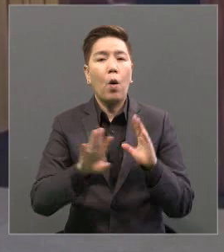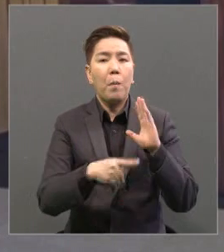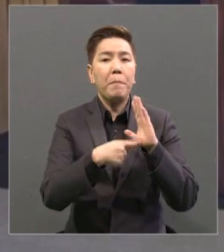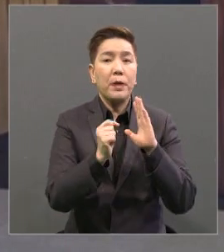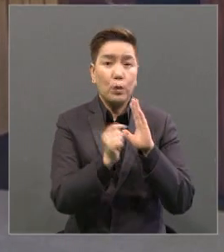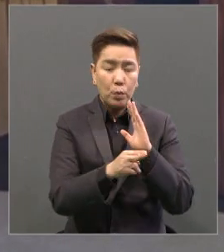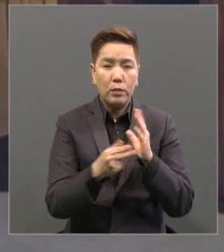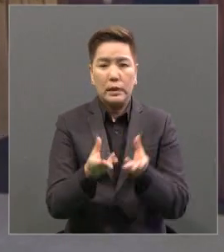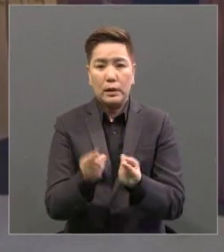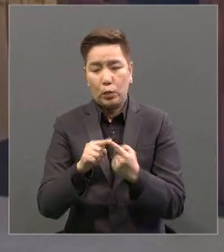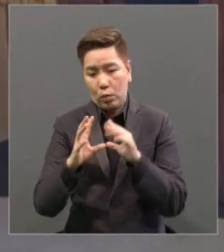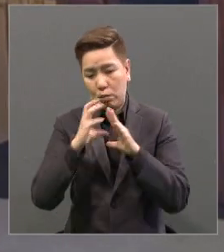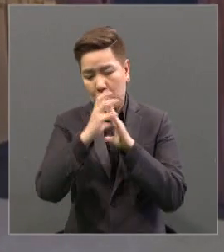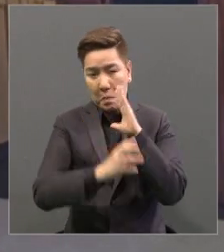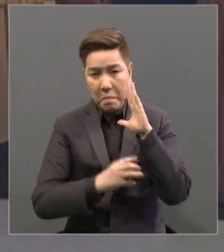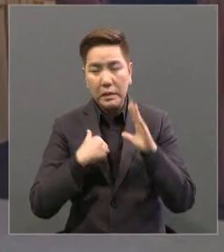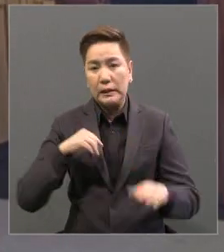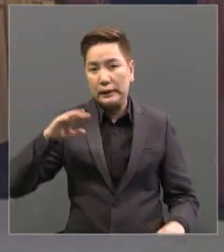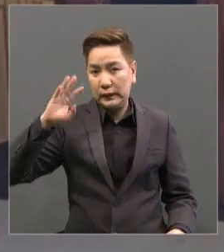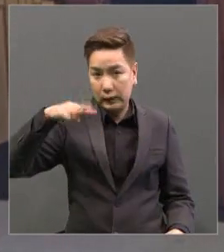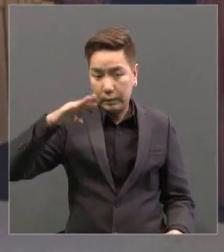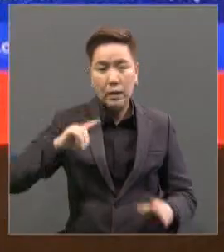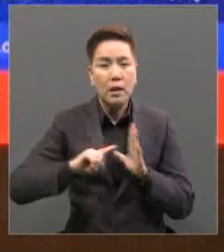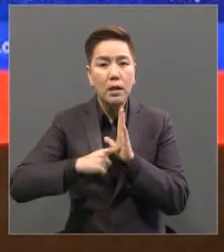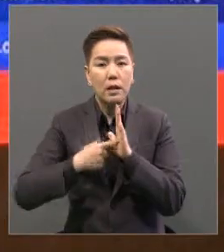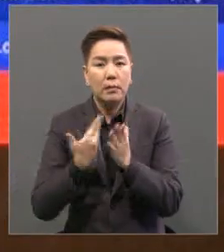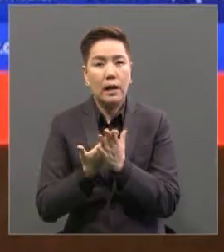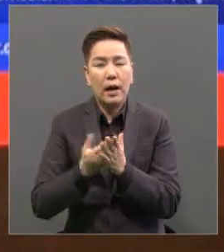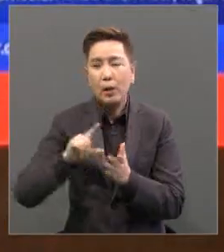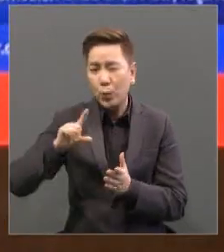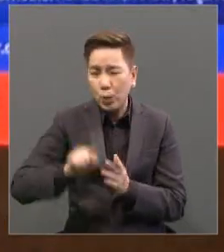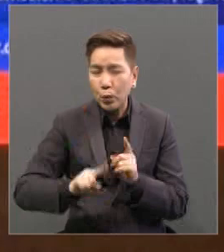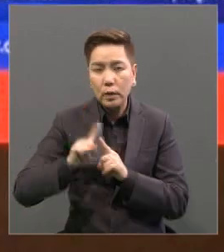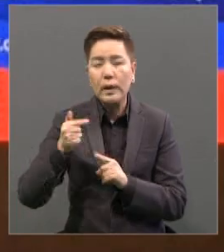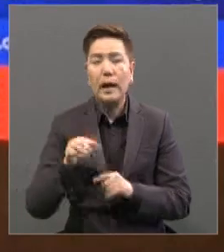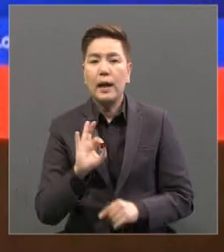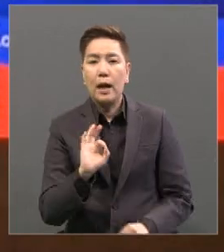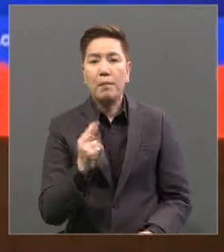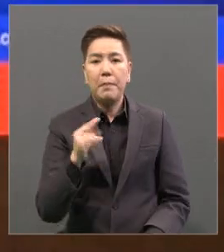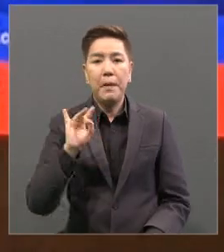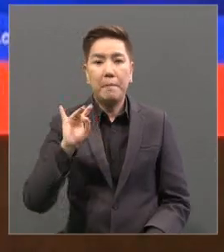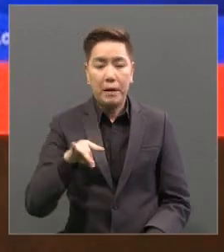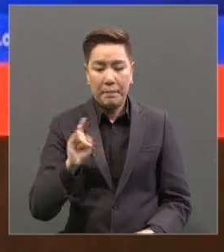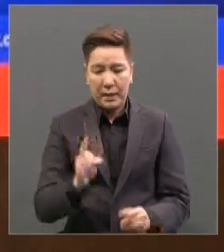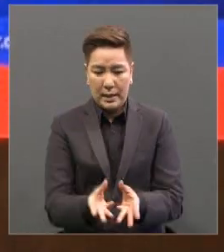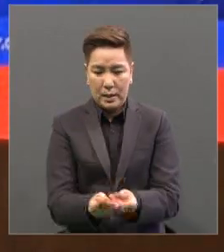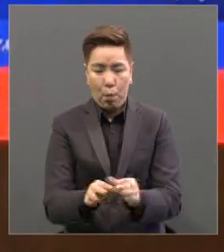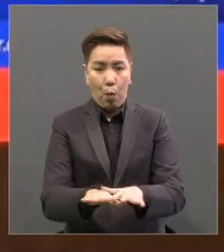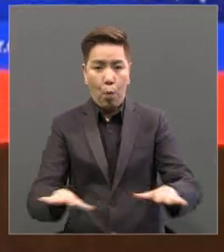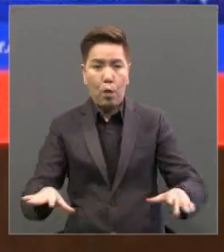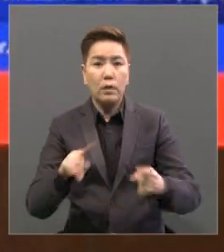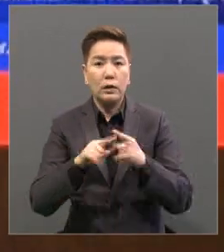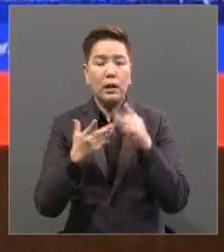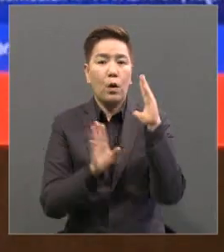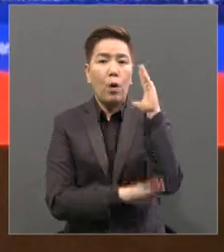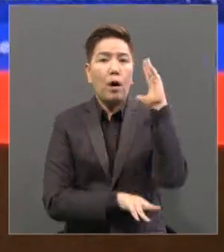ส่วนทรัพย์ในภูมิภาคเนี่ยมีกว่า 4,000รายการเริ่มต้นประมูลต่ำสุด98,000บาทเป็นที่ดินเปล่าที่